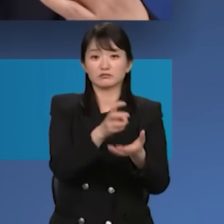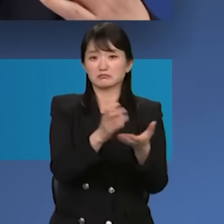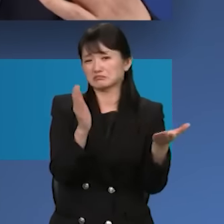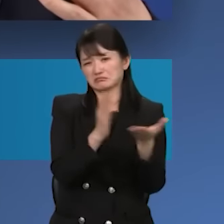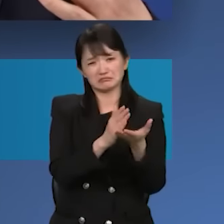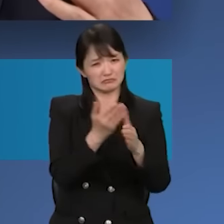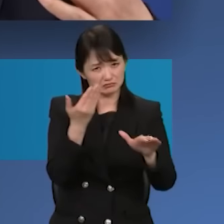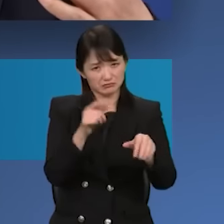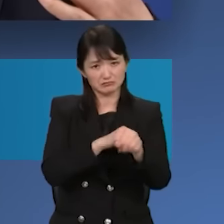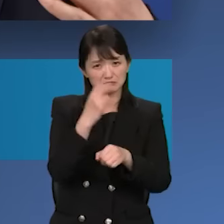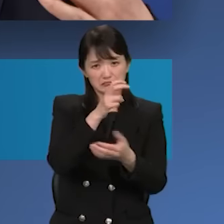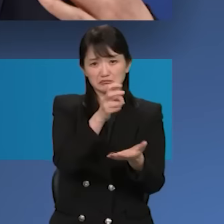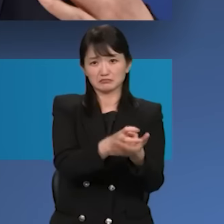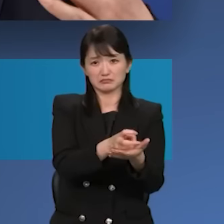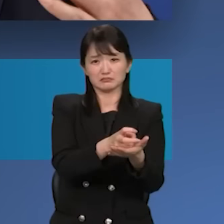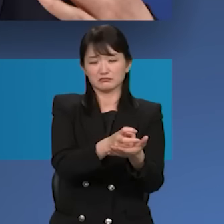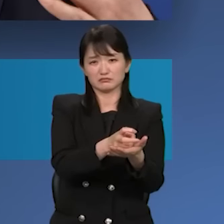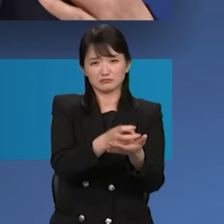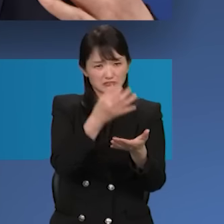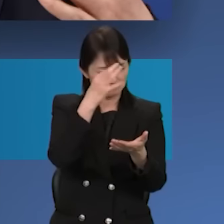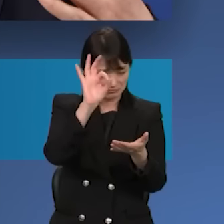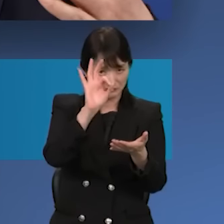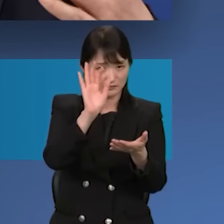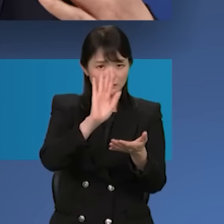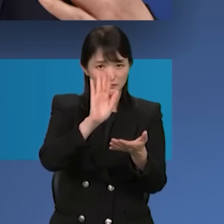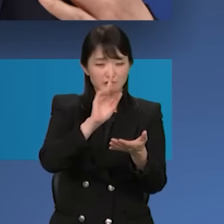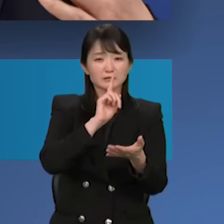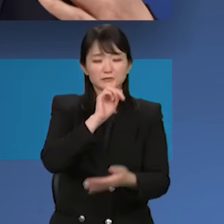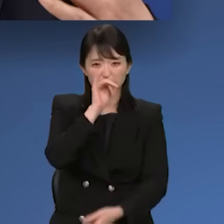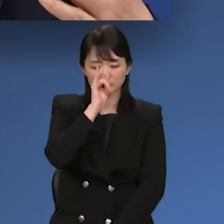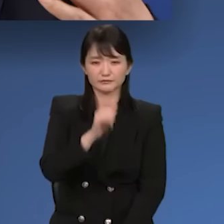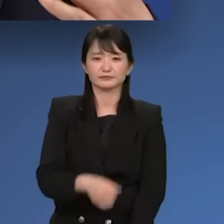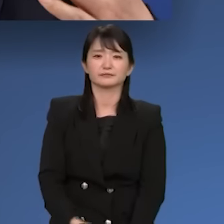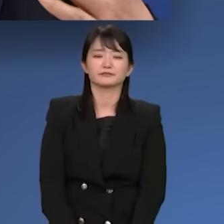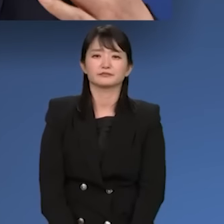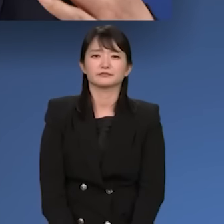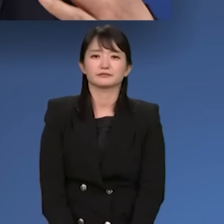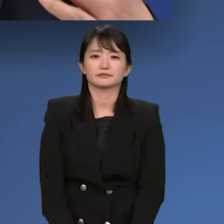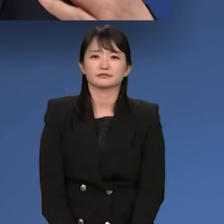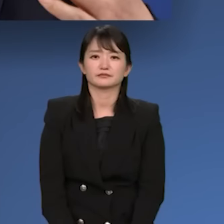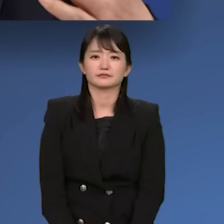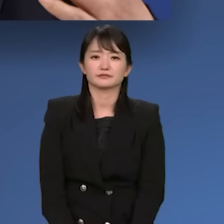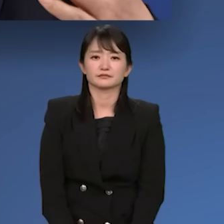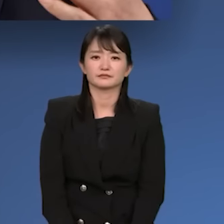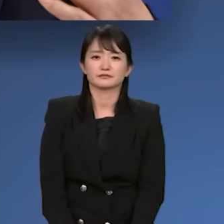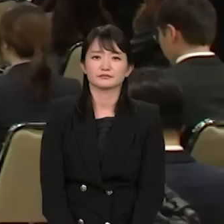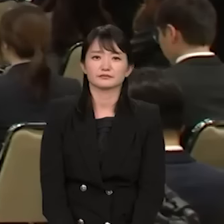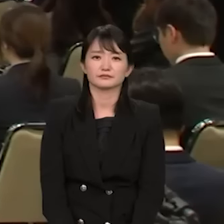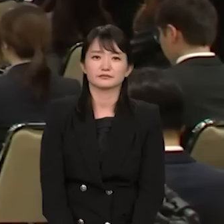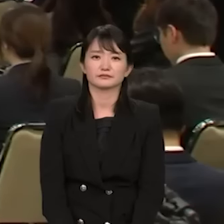헌법에 반한다며 특검 제도 자체를 부정하는 듯한 말을 했습니다. 박현주 기자입니다.